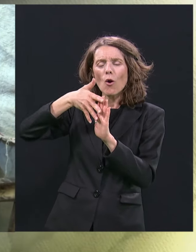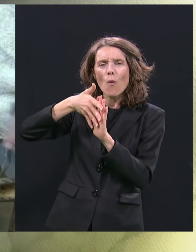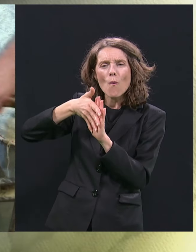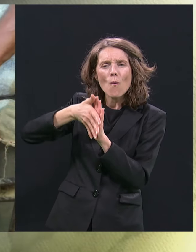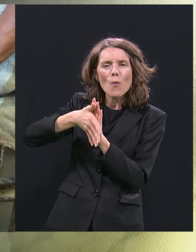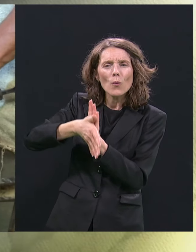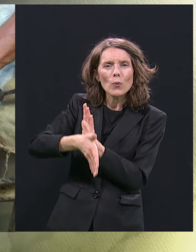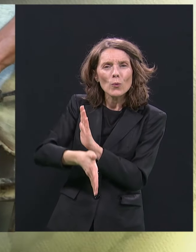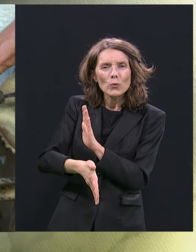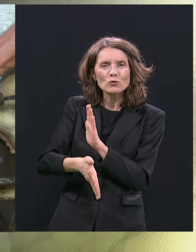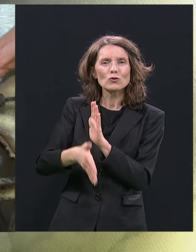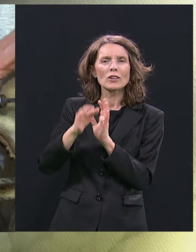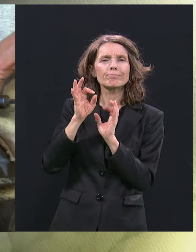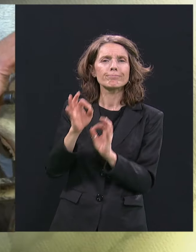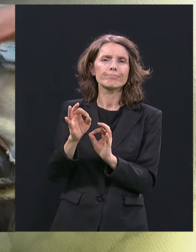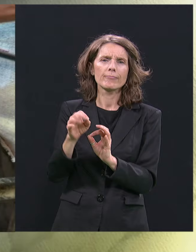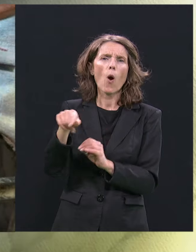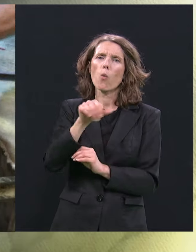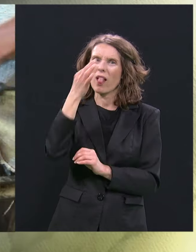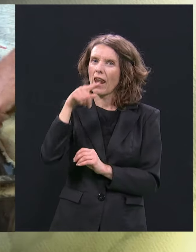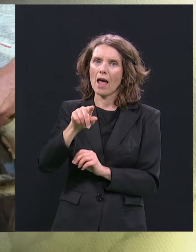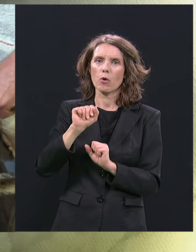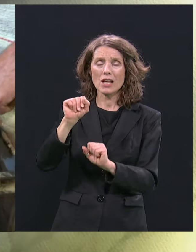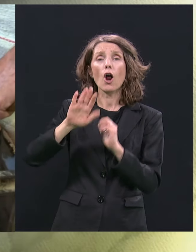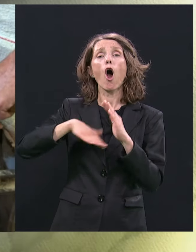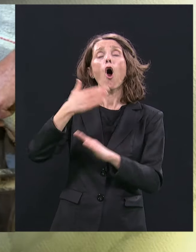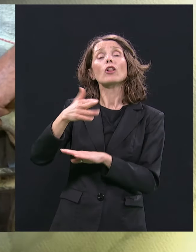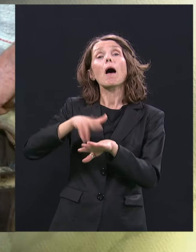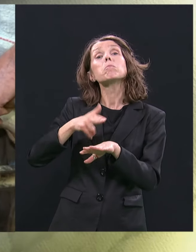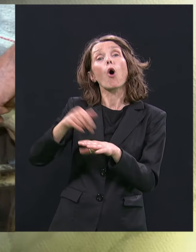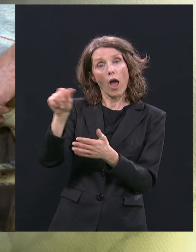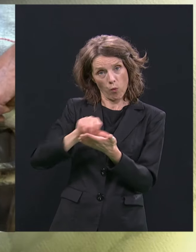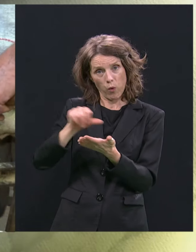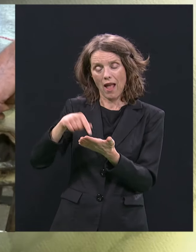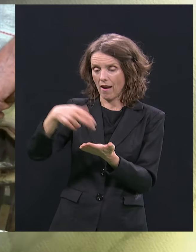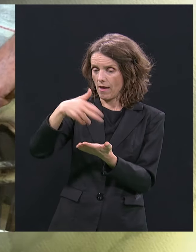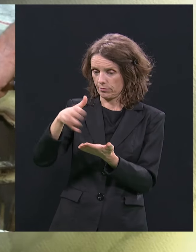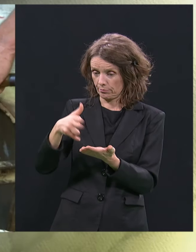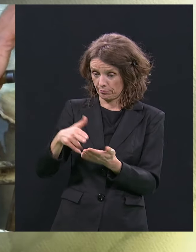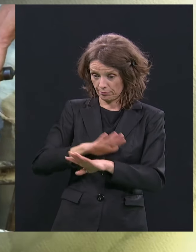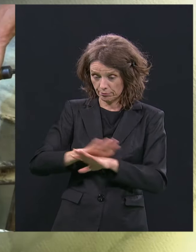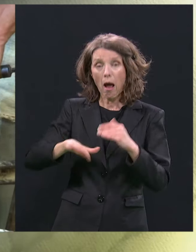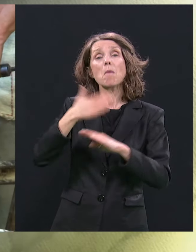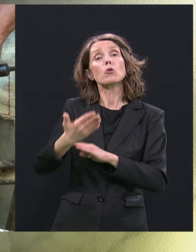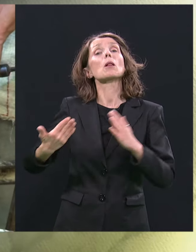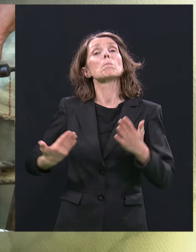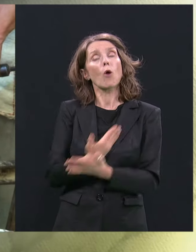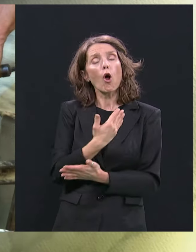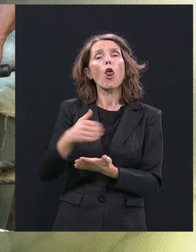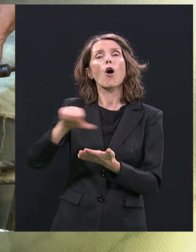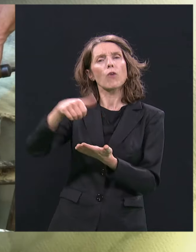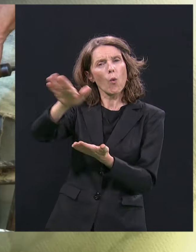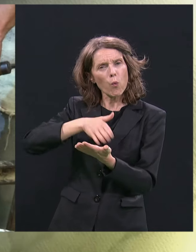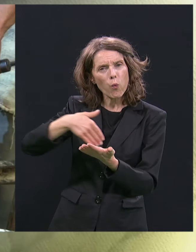ono, najbolja zaštita je ipak ulje. Onda idu uljane boje, preko toga opet ulje vosak da